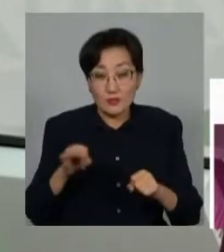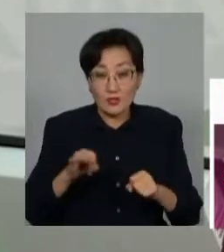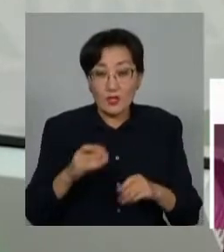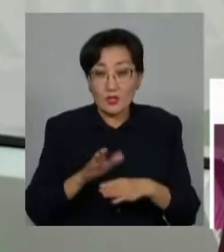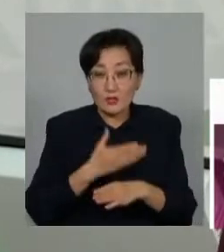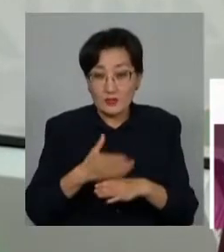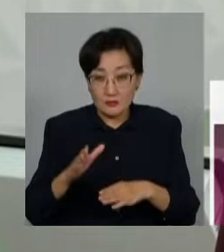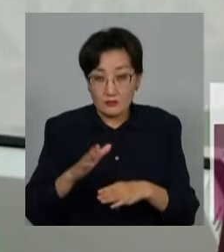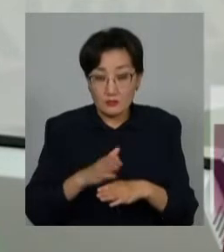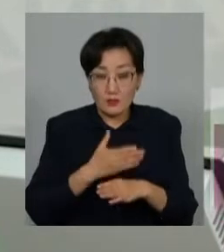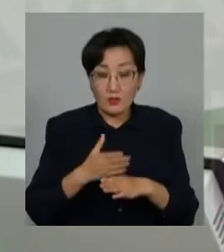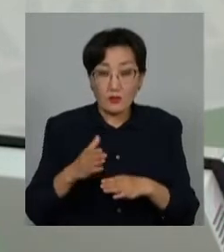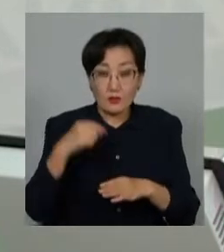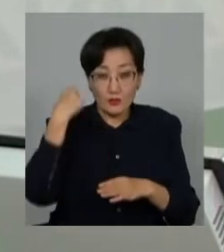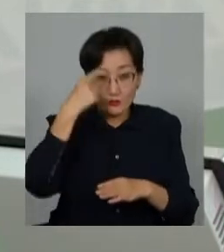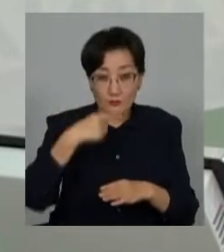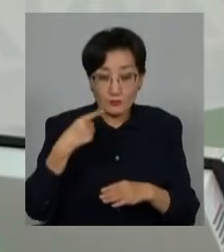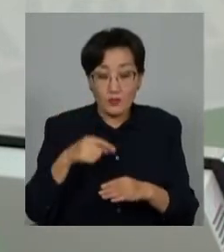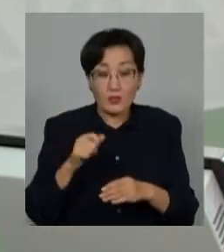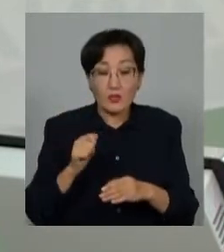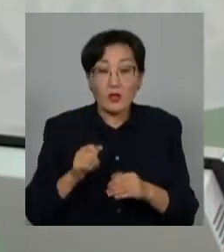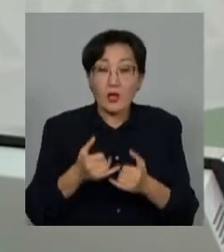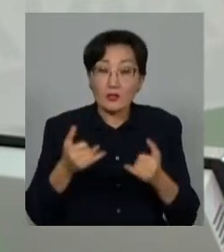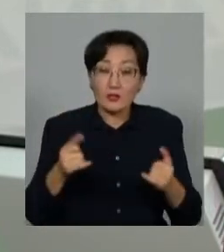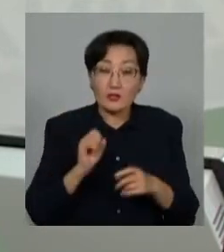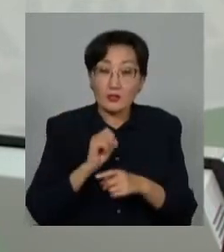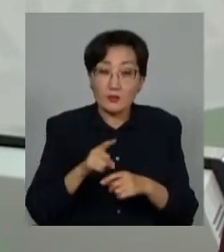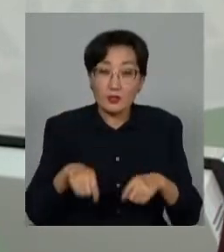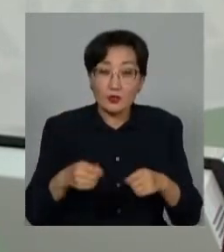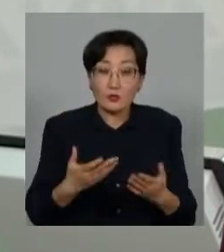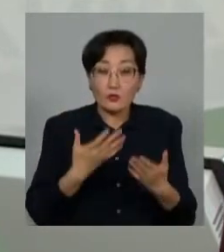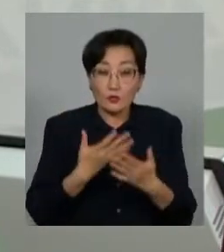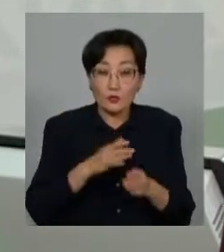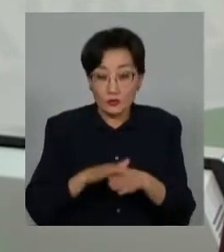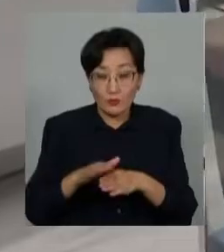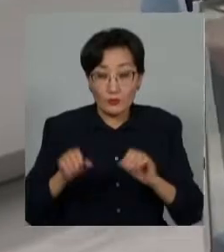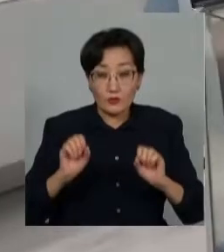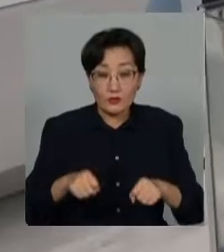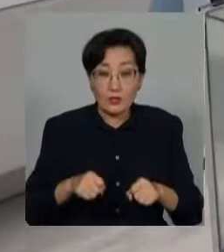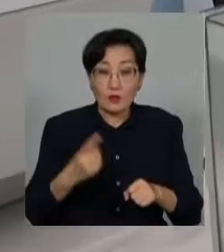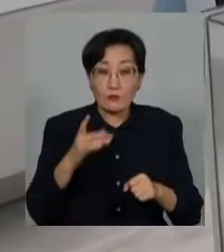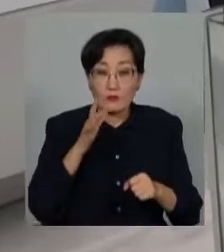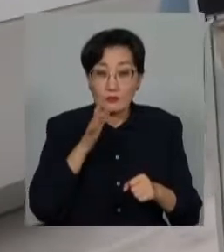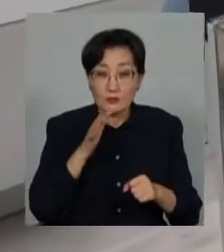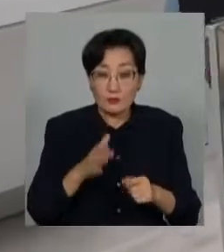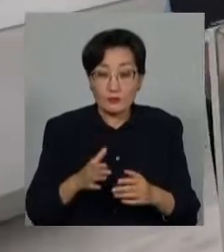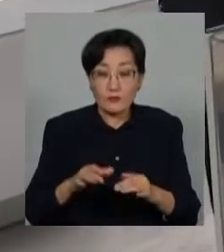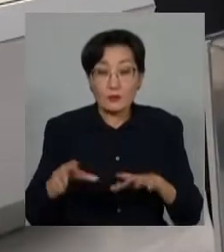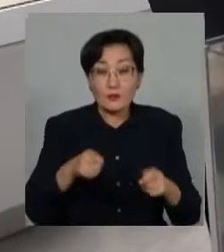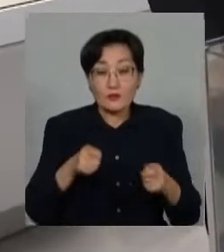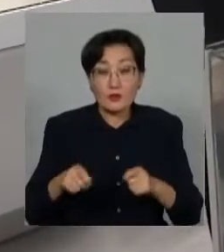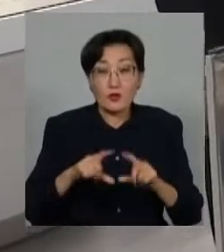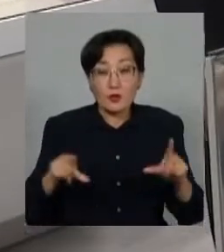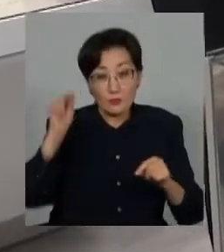яғни индивидуал әрқайсына арналған тапсырмаларды орындай алады. бір уақытта. Мемлекет башысы мектеп тарихына